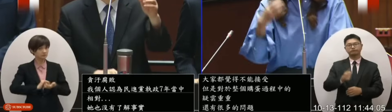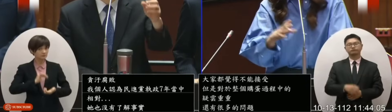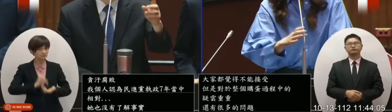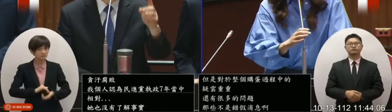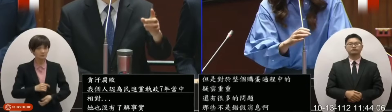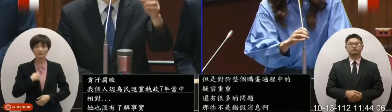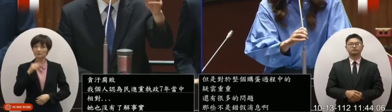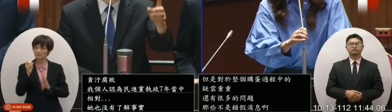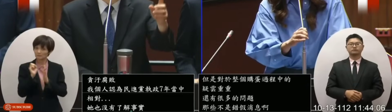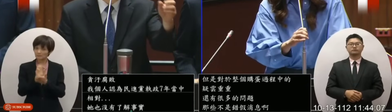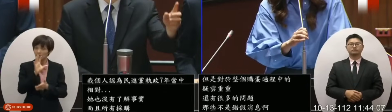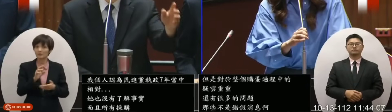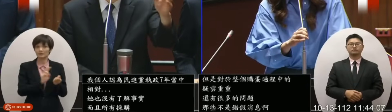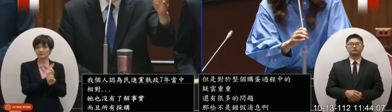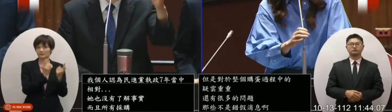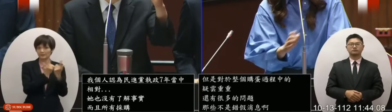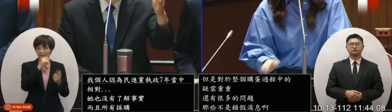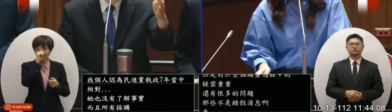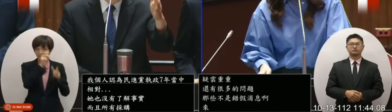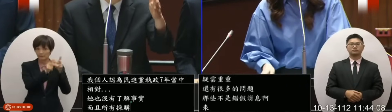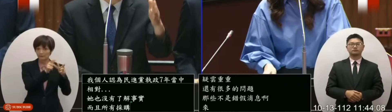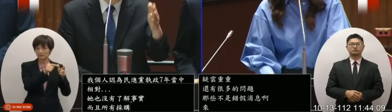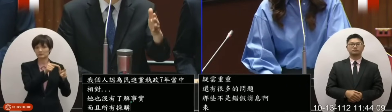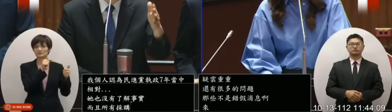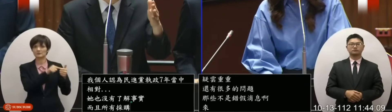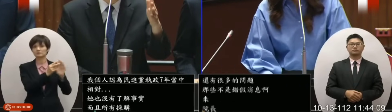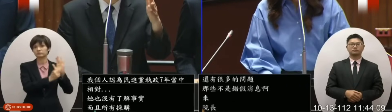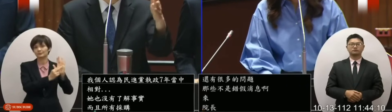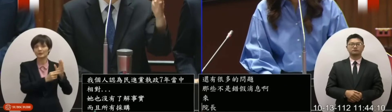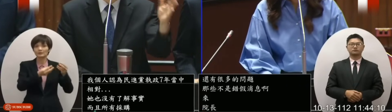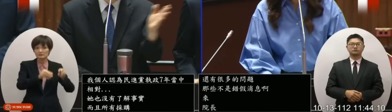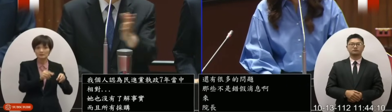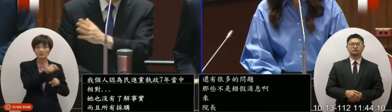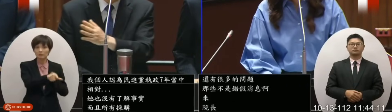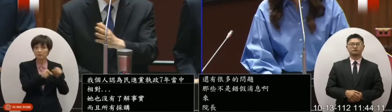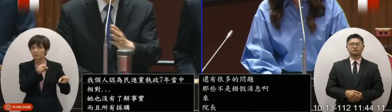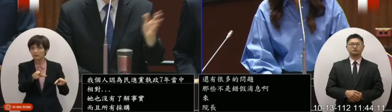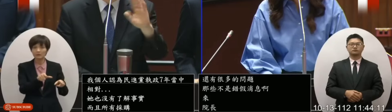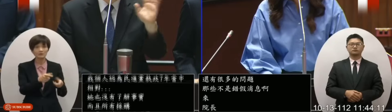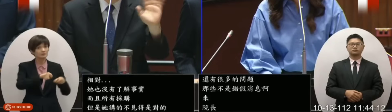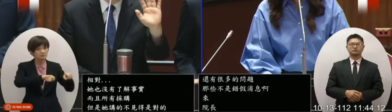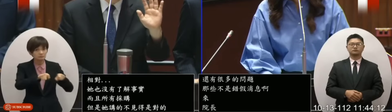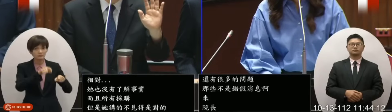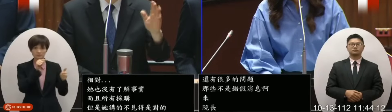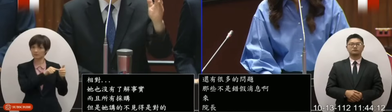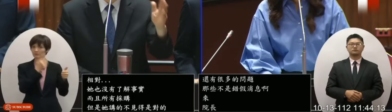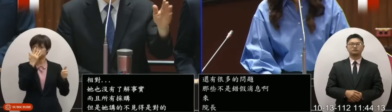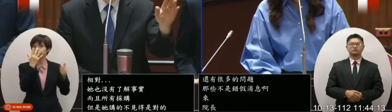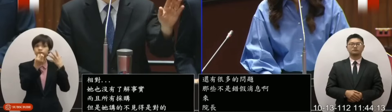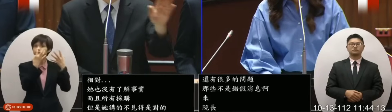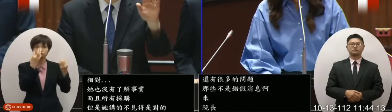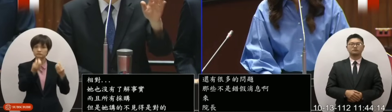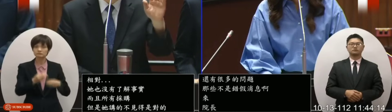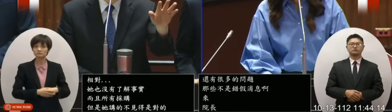是说，林北好友他讲的那一些有关于鸡蛋采购的这一些实际上的措施，他并不了解，而